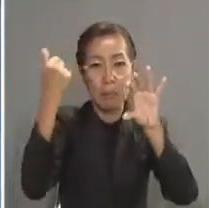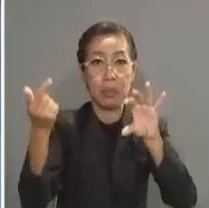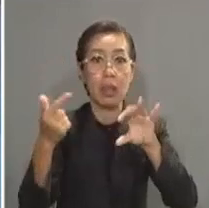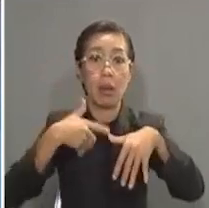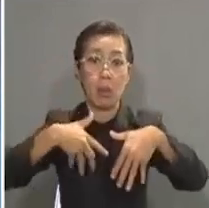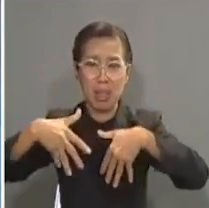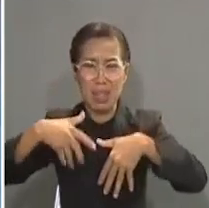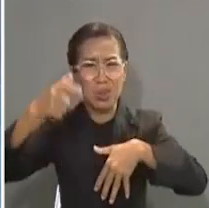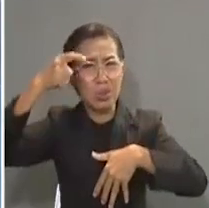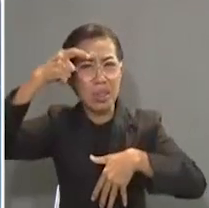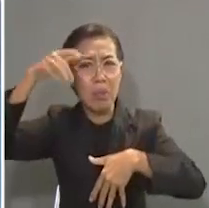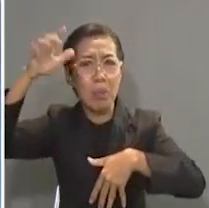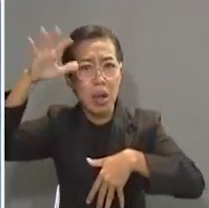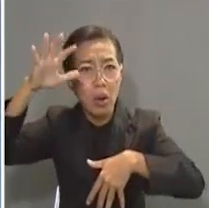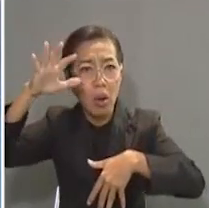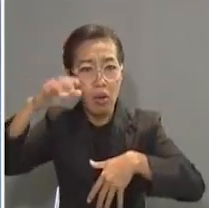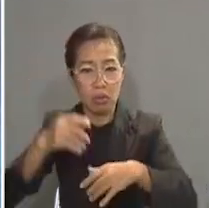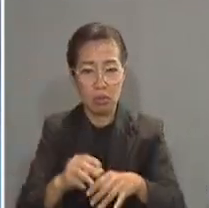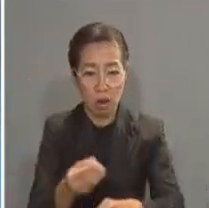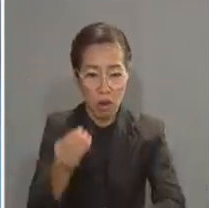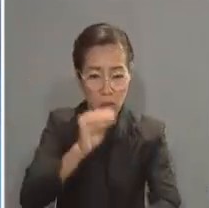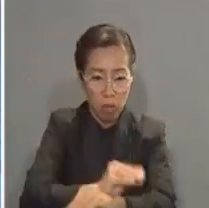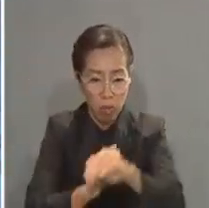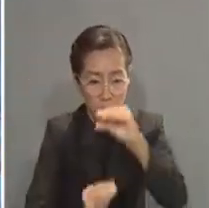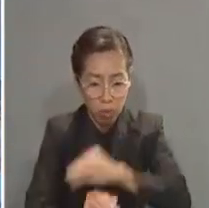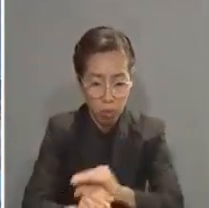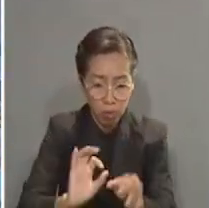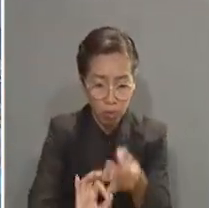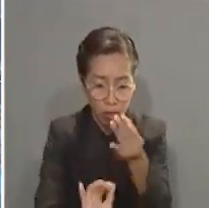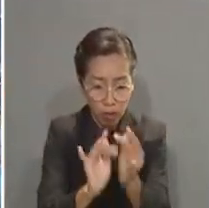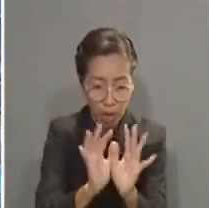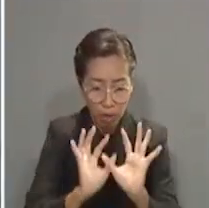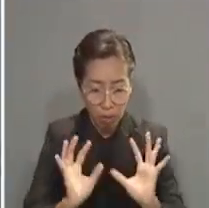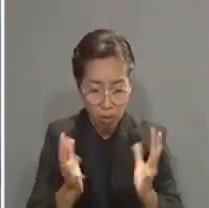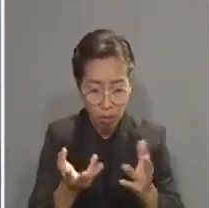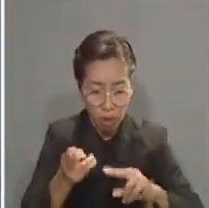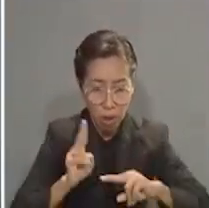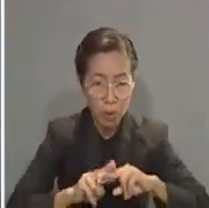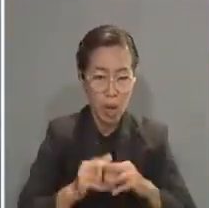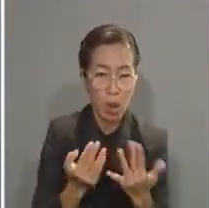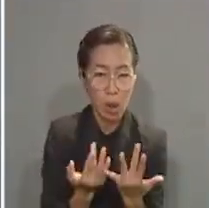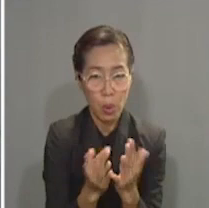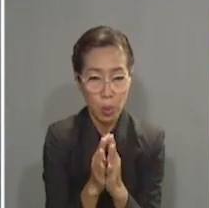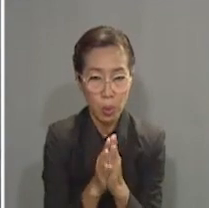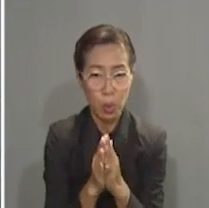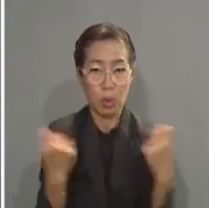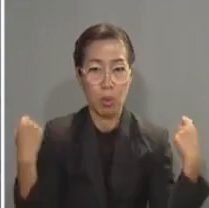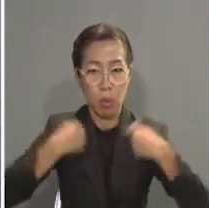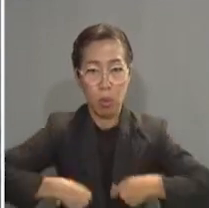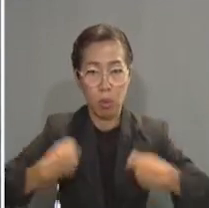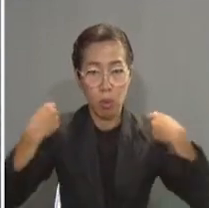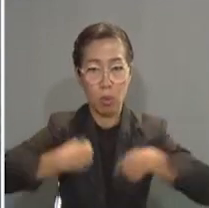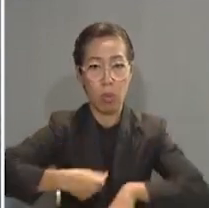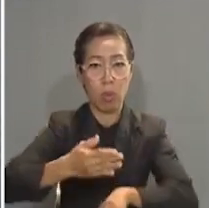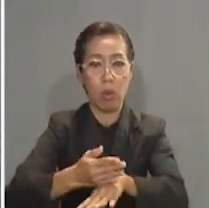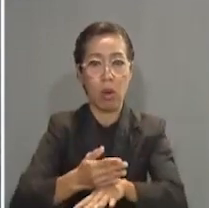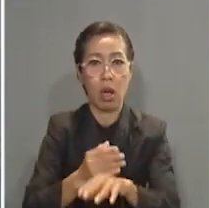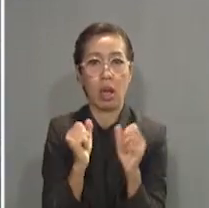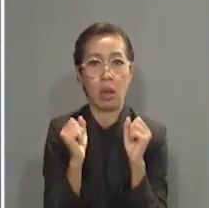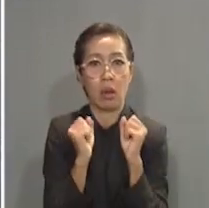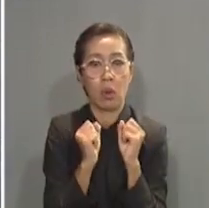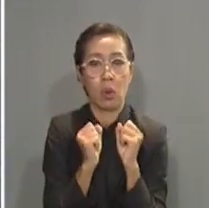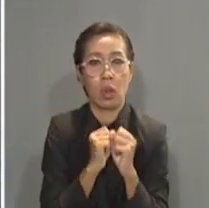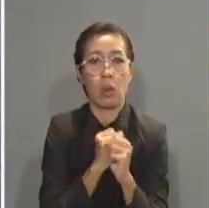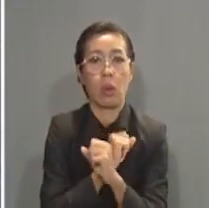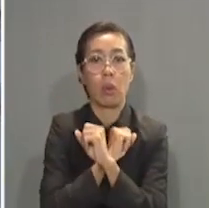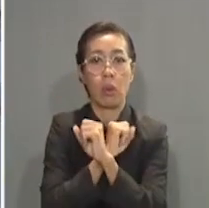ต้องออกมานั่งล้ touchdown ก่อนไฟ ผนตใจแล้วก็สวริเสือภาคอหนาวหลายชินสรางควอบ consists กับด้ กายหลักจที่